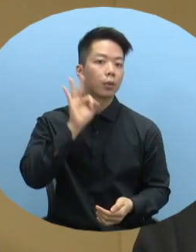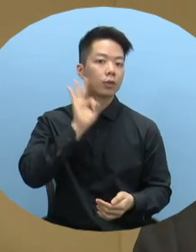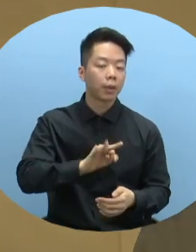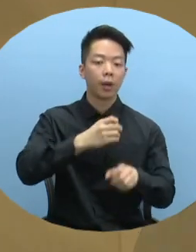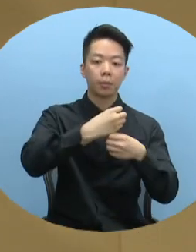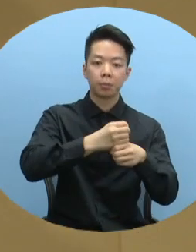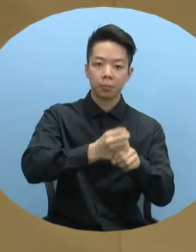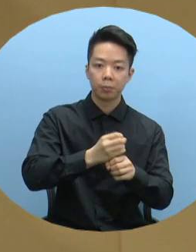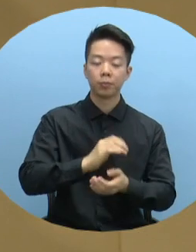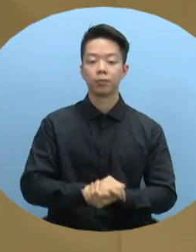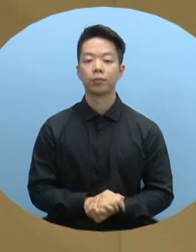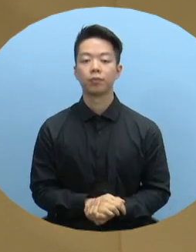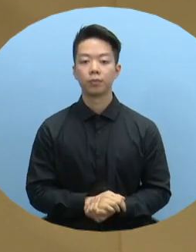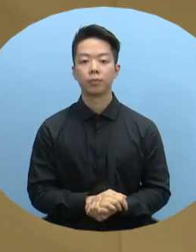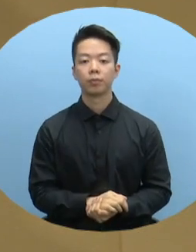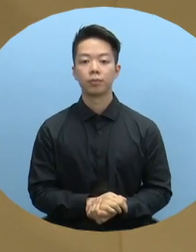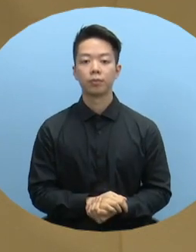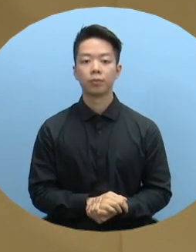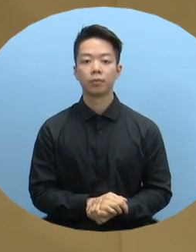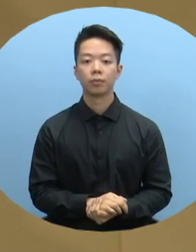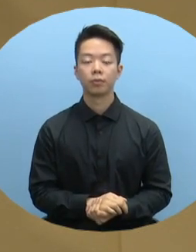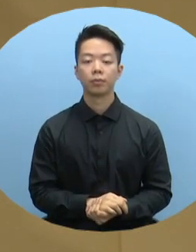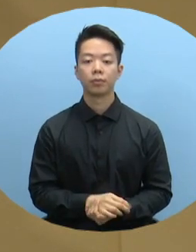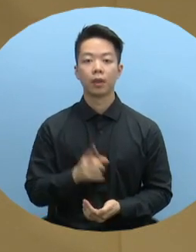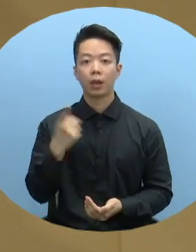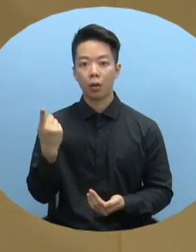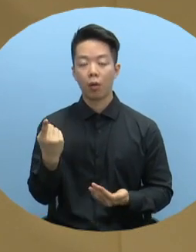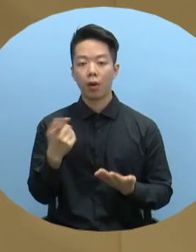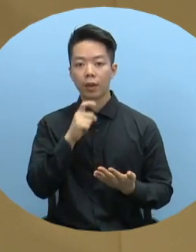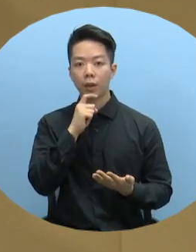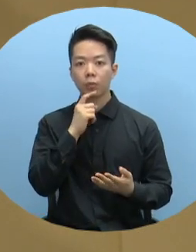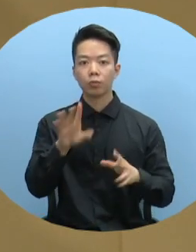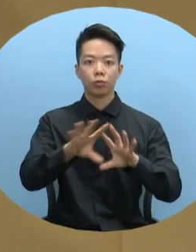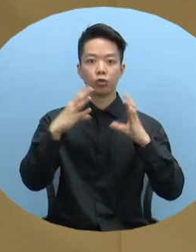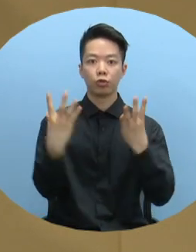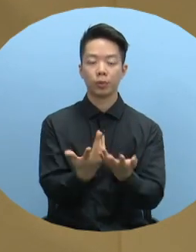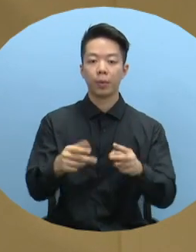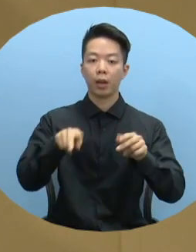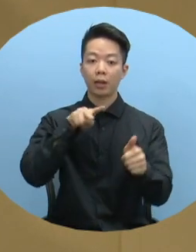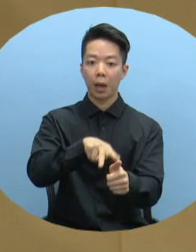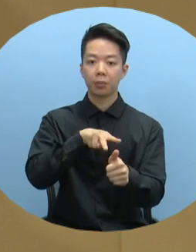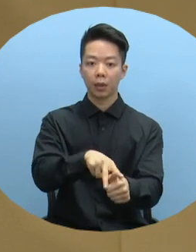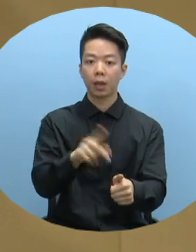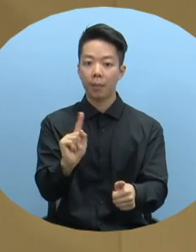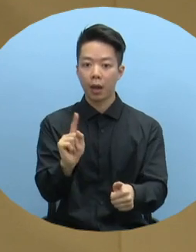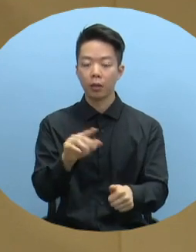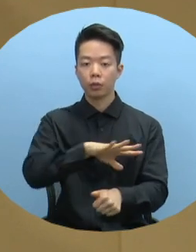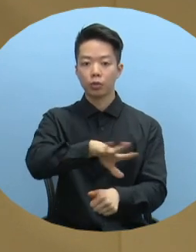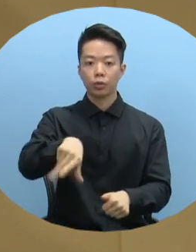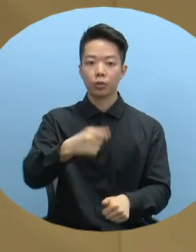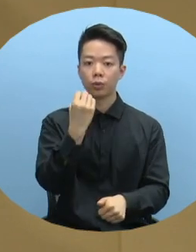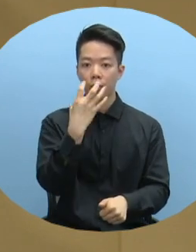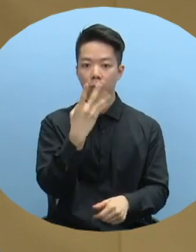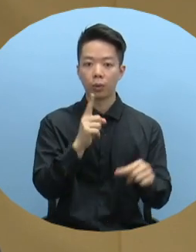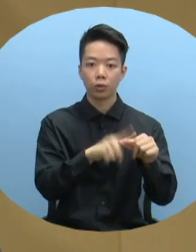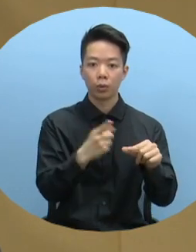佢做一次。而另外我哋今次都做一個比較全面啲嘅監測，就係話咧，我哋希望為全港嘅